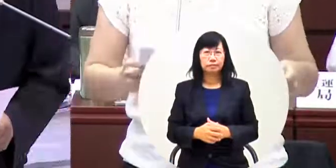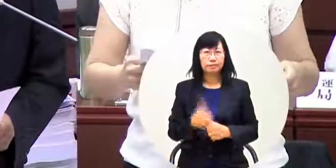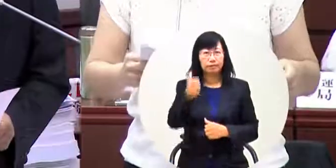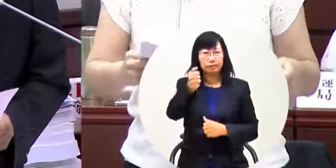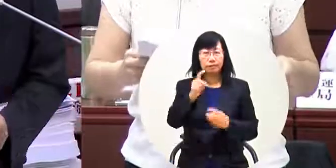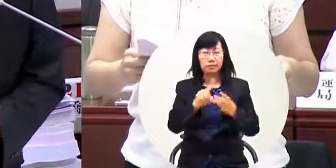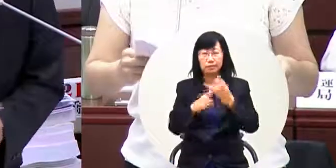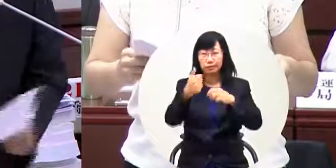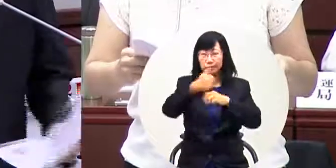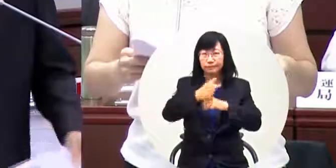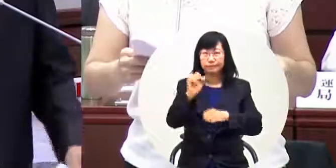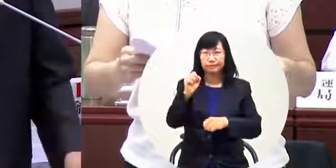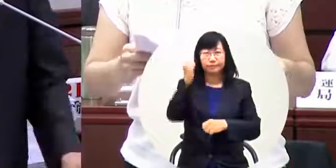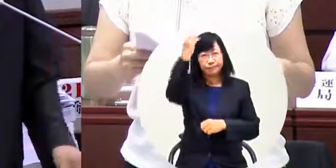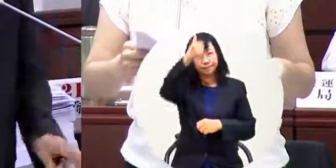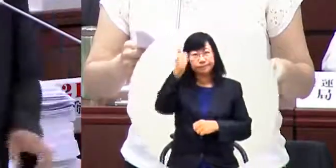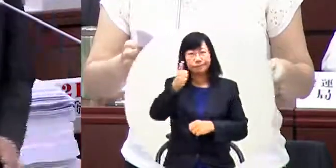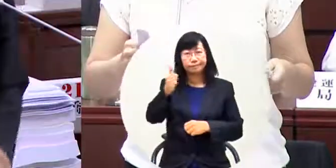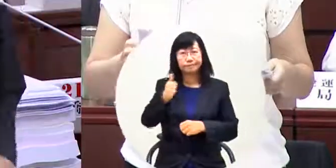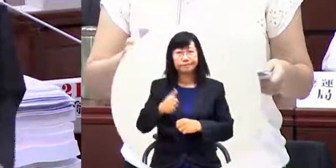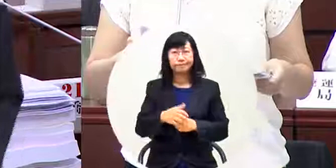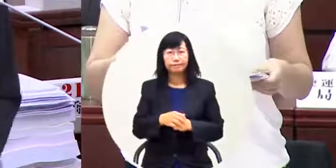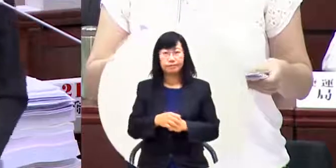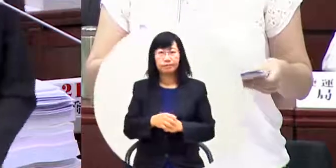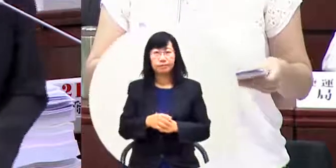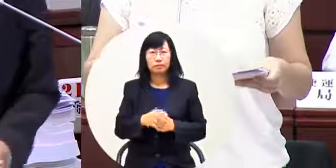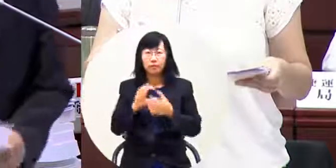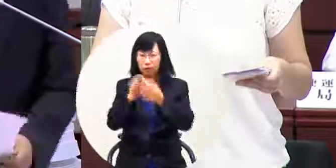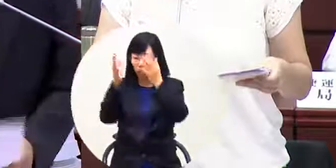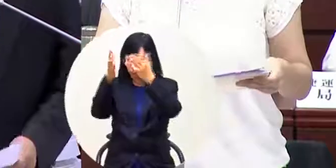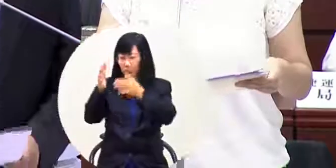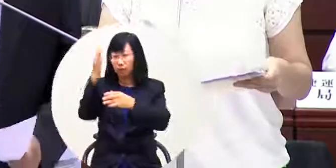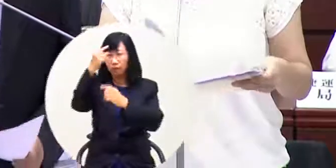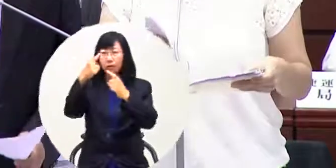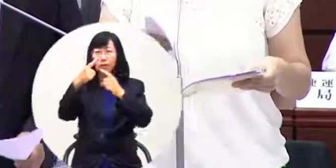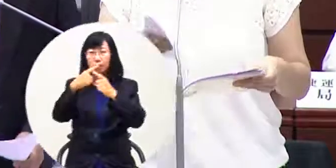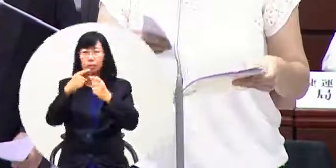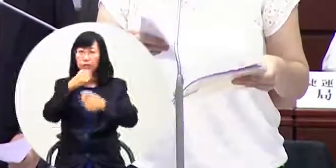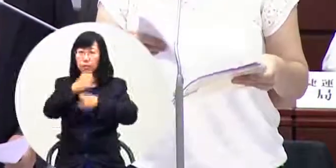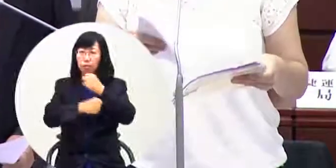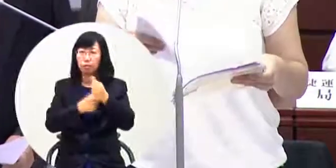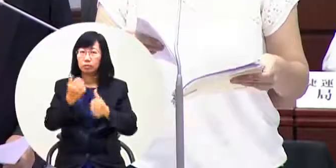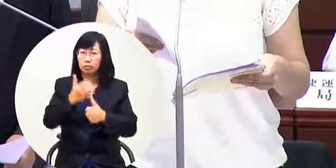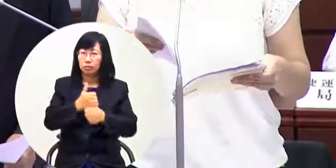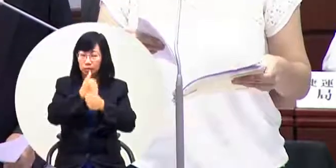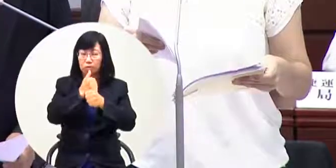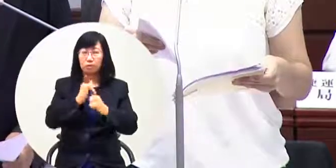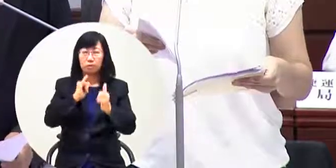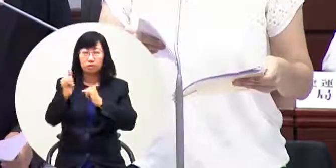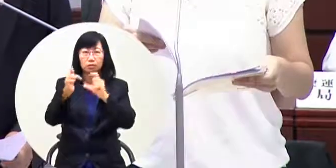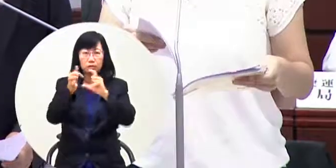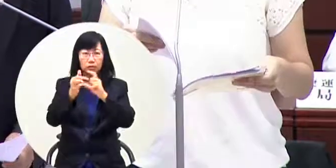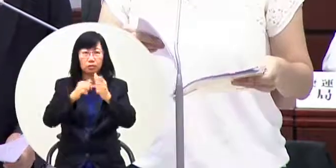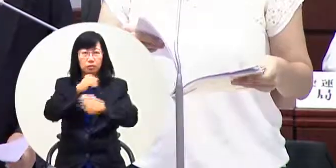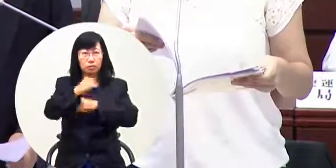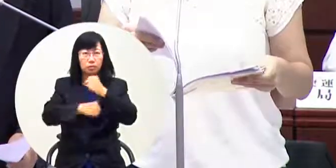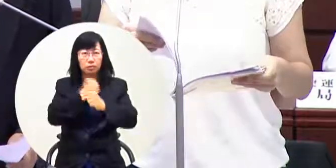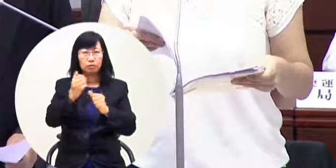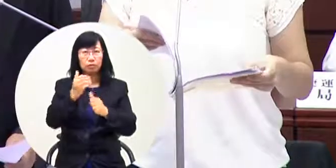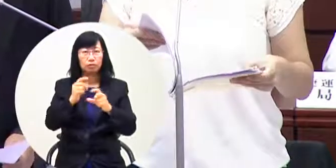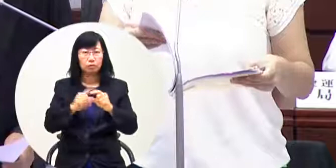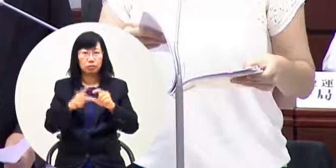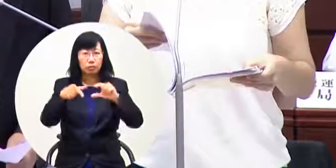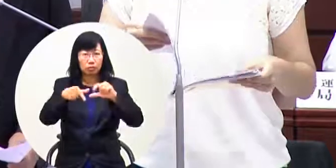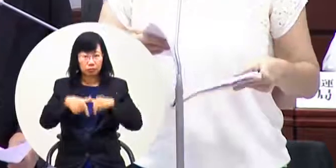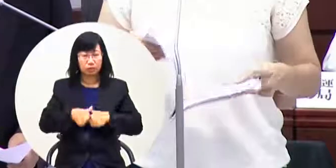对我们老人活动中心、社区活动中心跟其他闲置空间跟照管